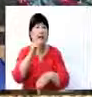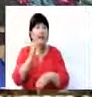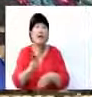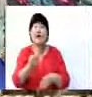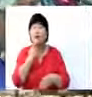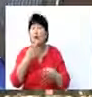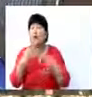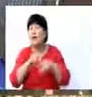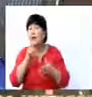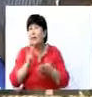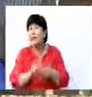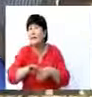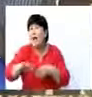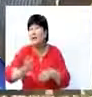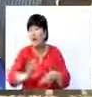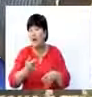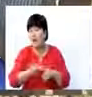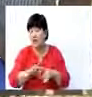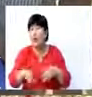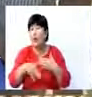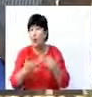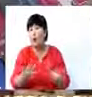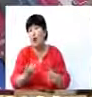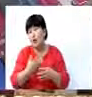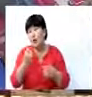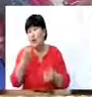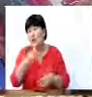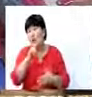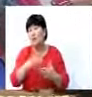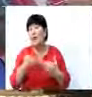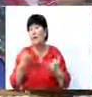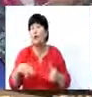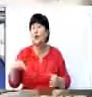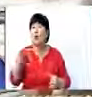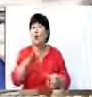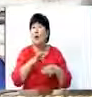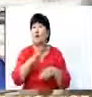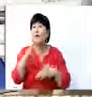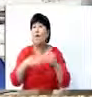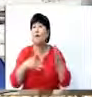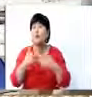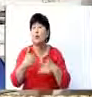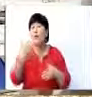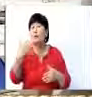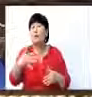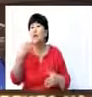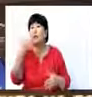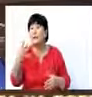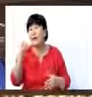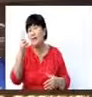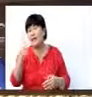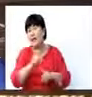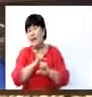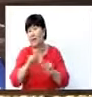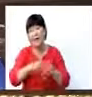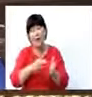уязвимые семьи не должны оставаться в стороне от такой помощи. Еще один вопрос. На сегодня в области ведется строительство 55 социальных